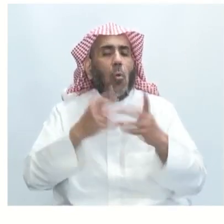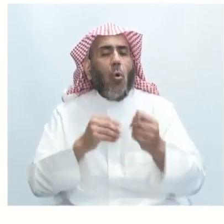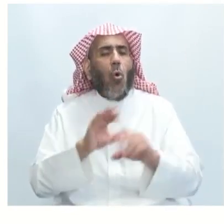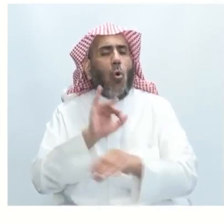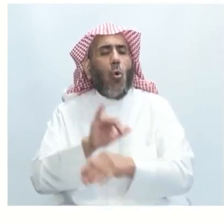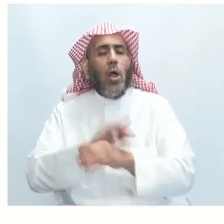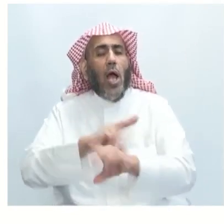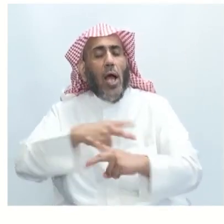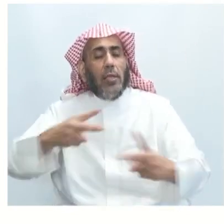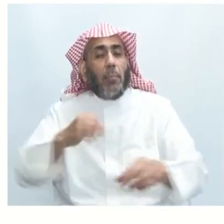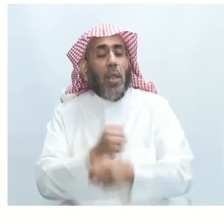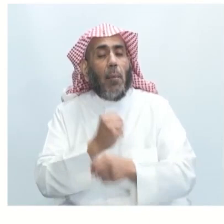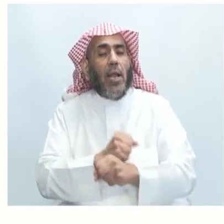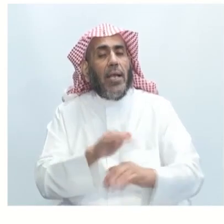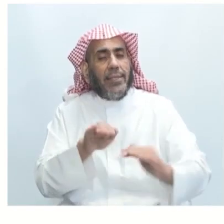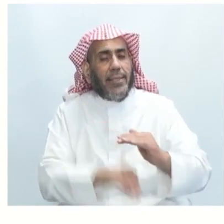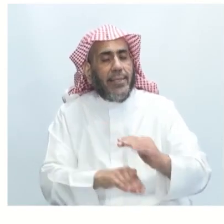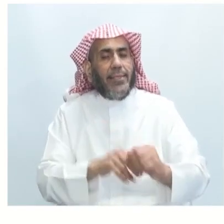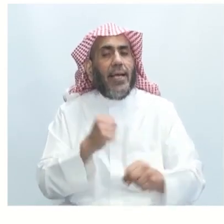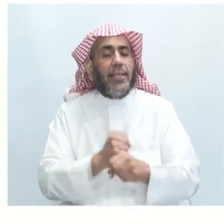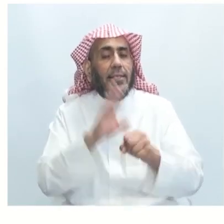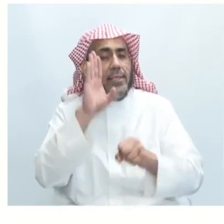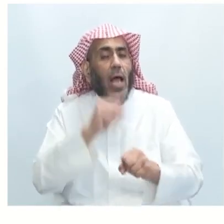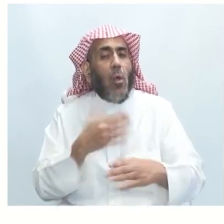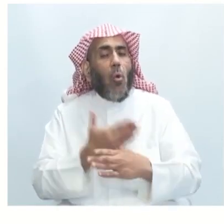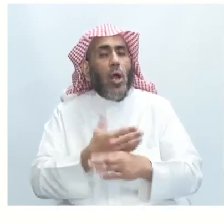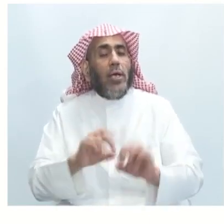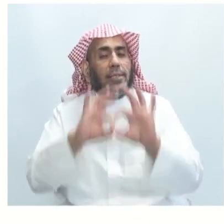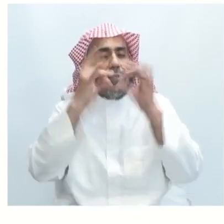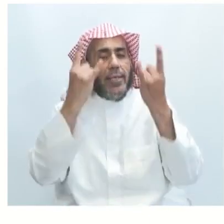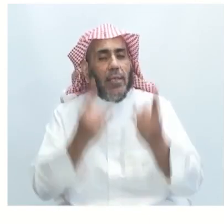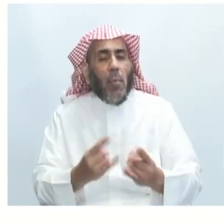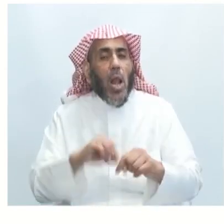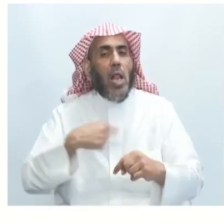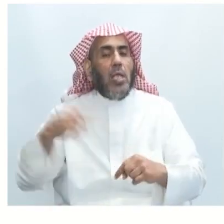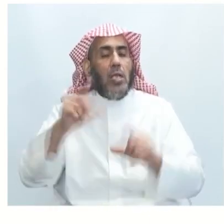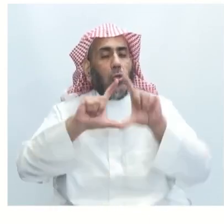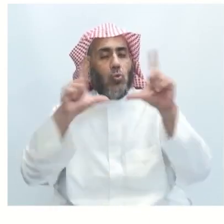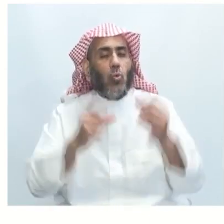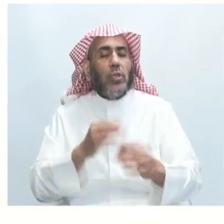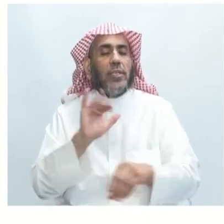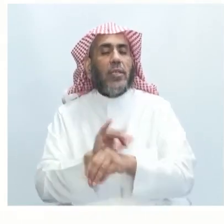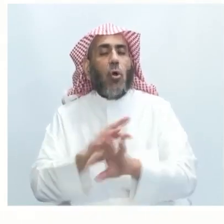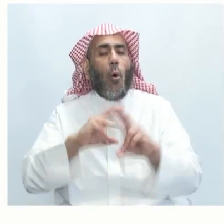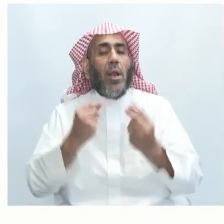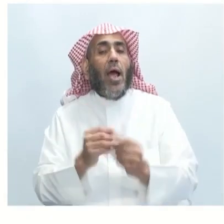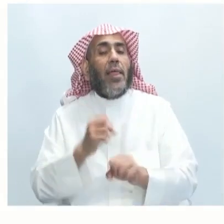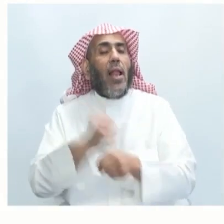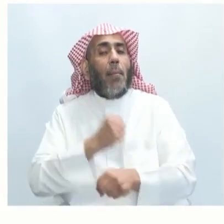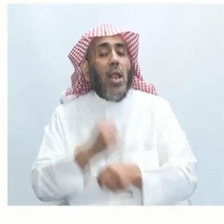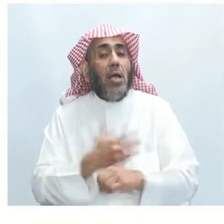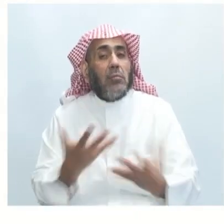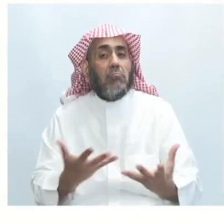عدد من العمليات تندرج تحت التعلم لكي تكتمل لدي صوره التعلم ومن هذه